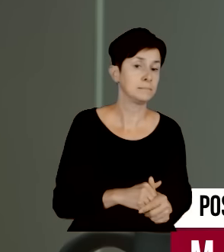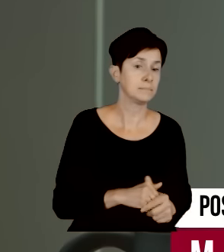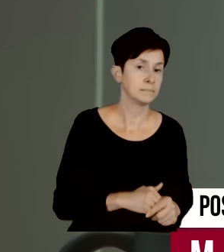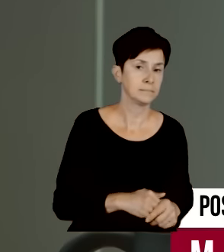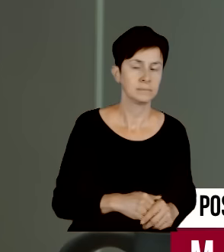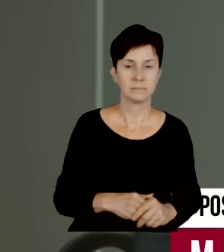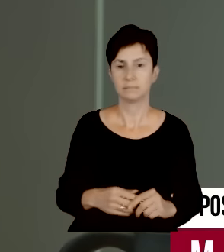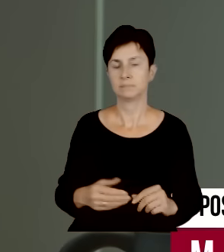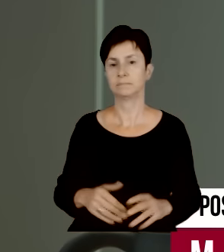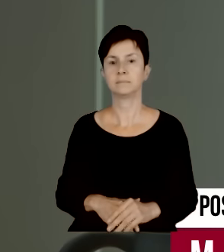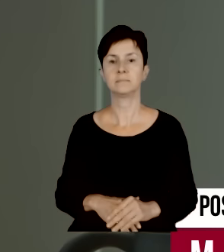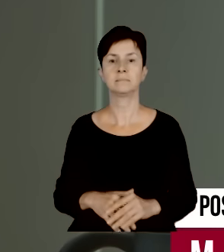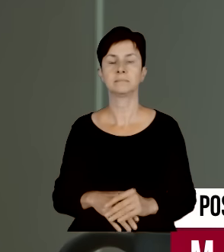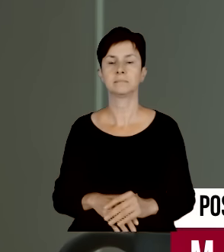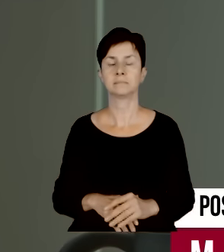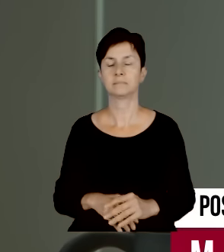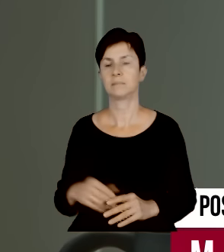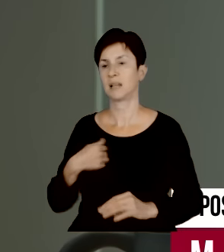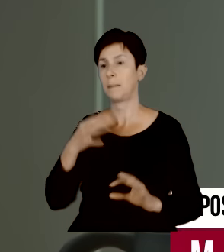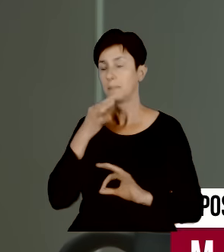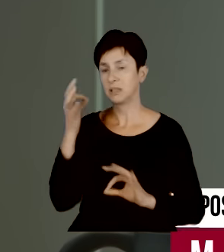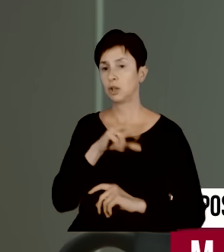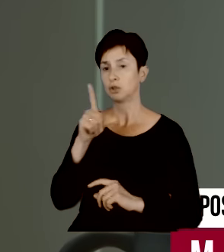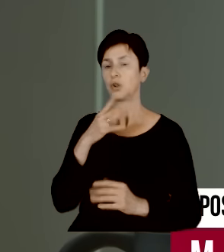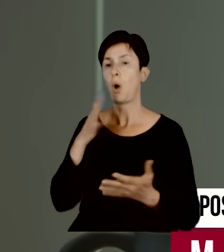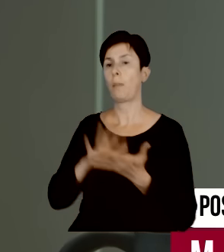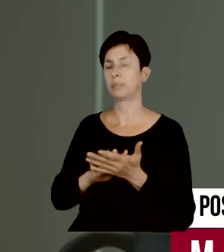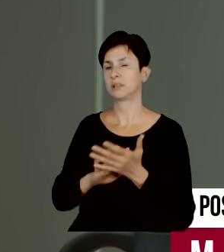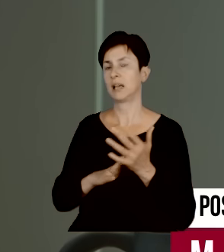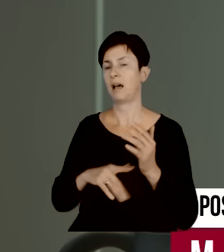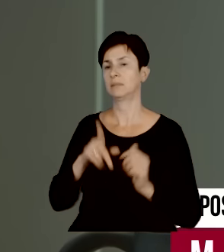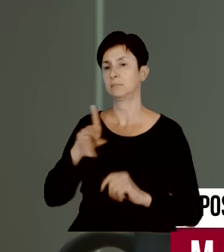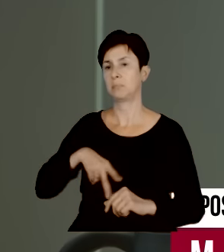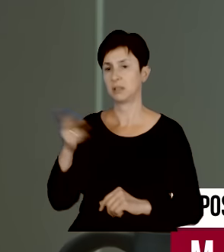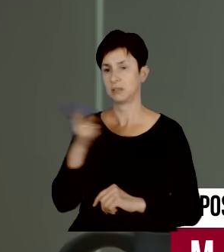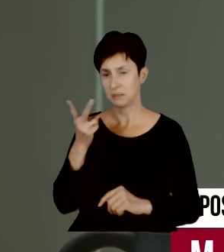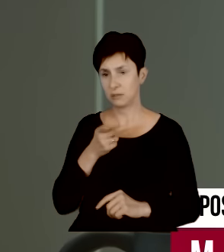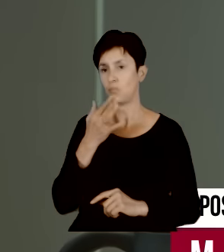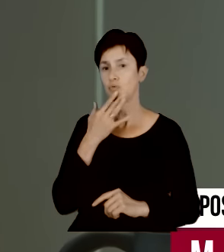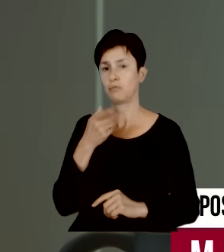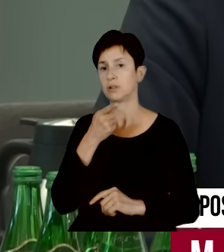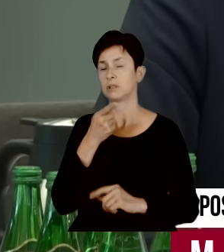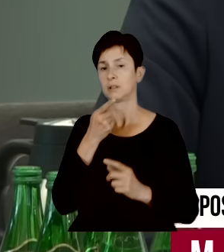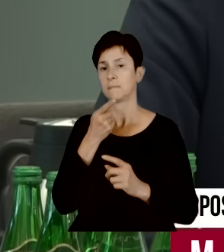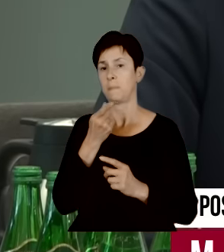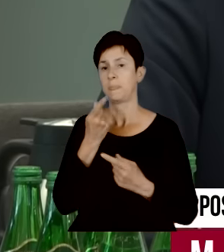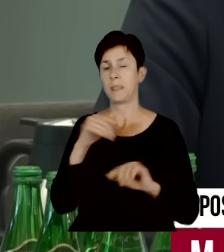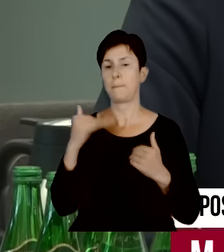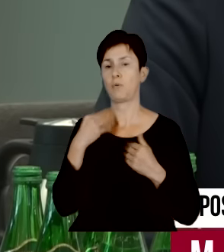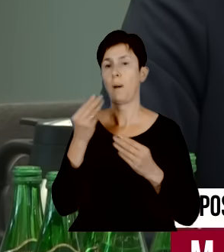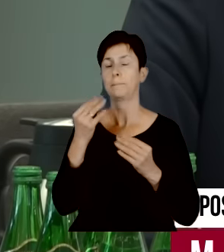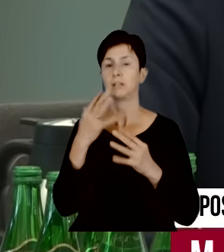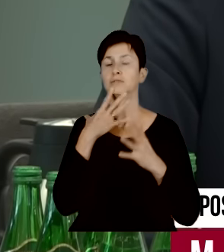bard C zgadza z opinią pana Ministrów że przez to że pan nie przekazał środków finansowych czy z powodu niezabezpieczenia środków tak